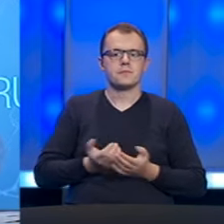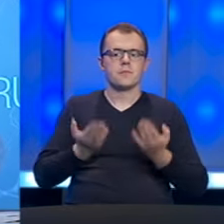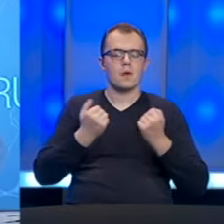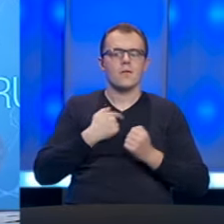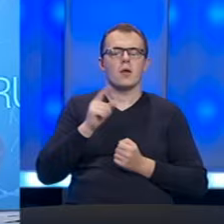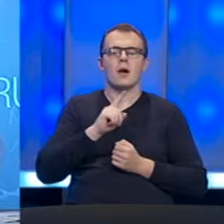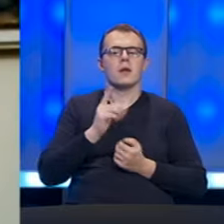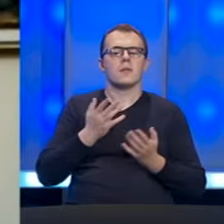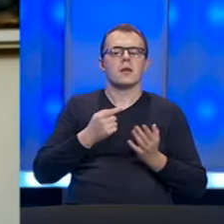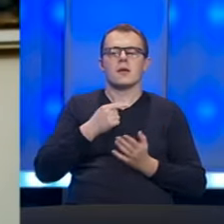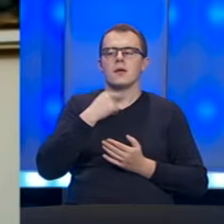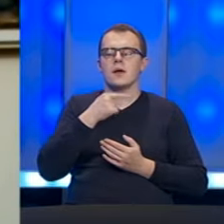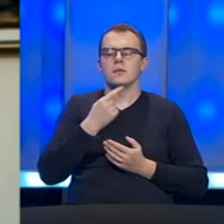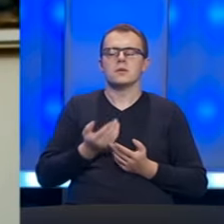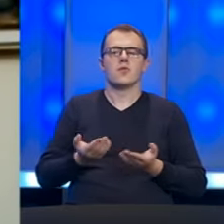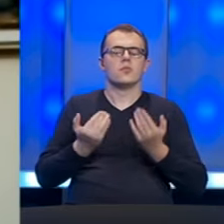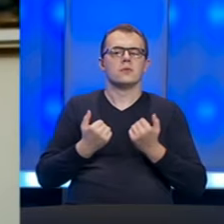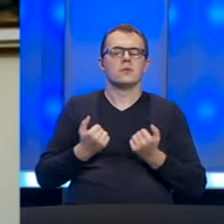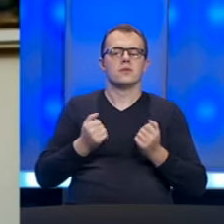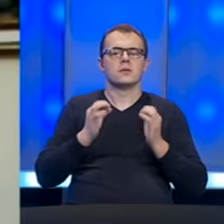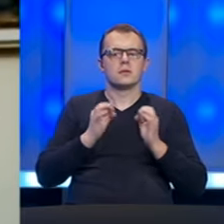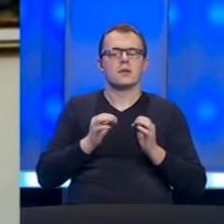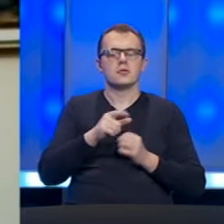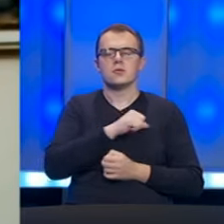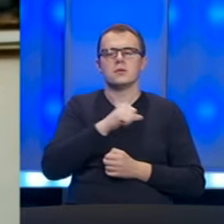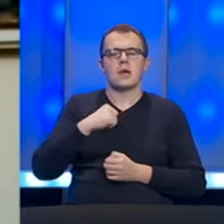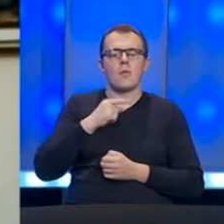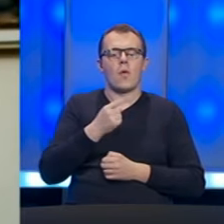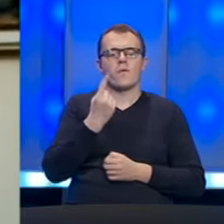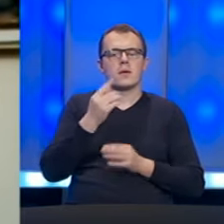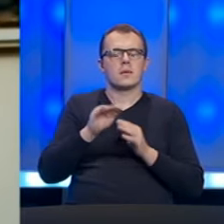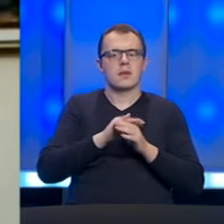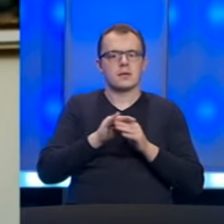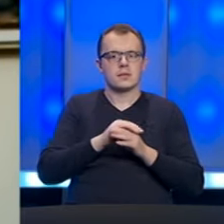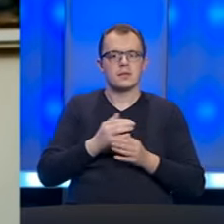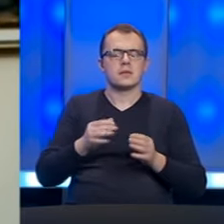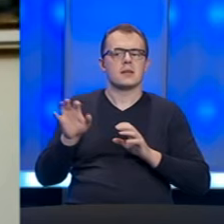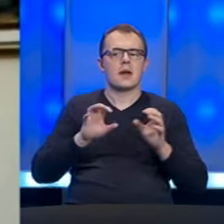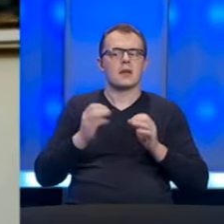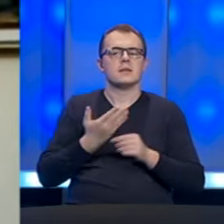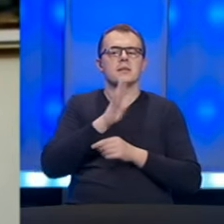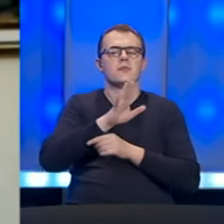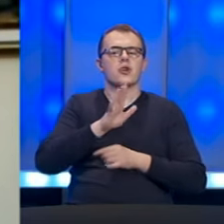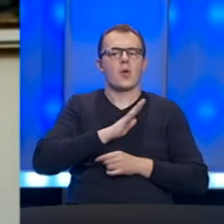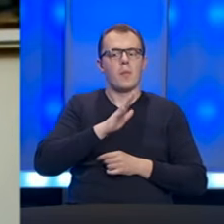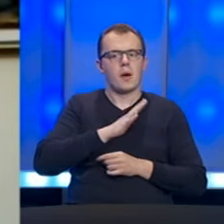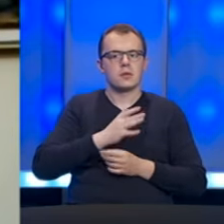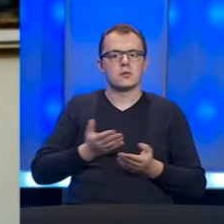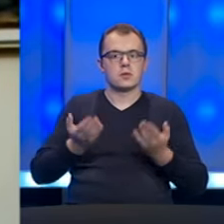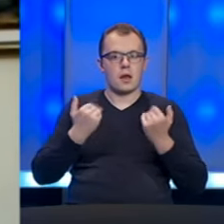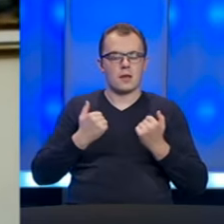bih kazao da su samo ovih mjesec dana da su radnici izloženi opasnosti.